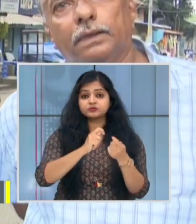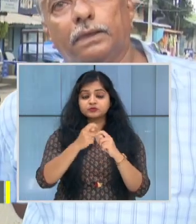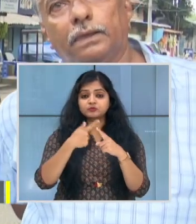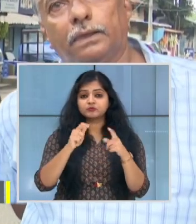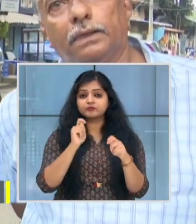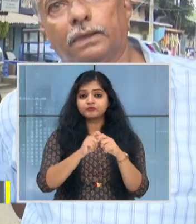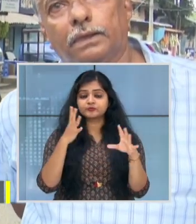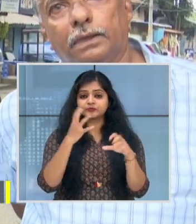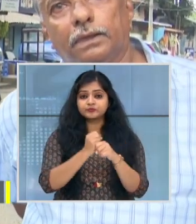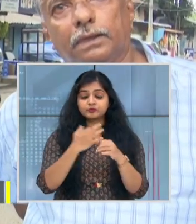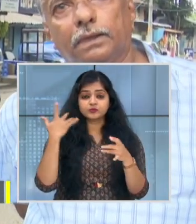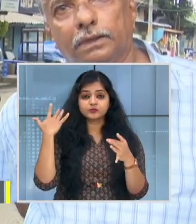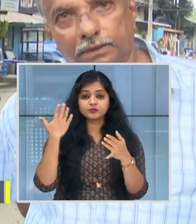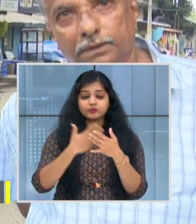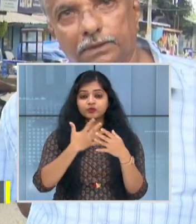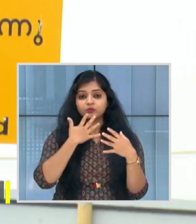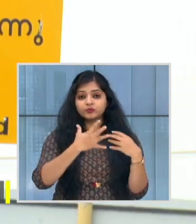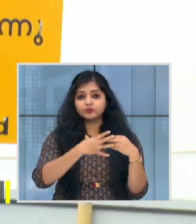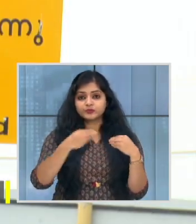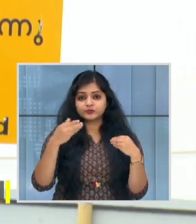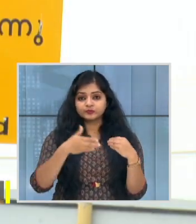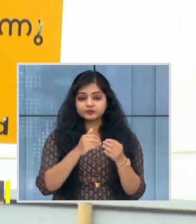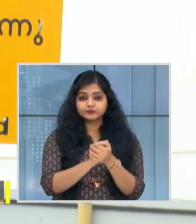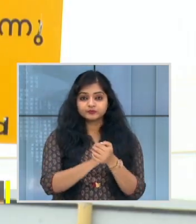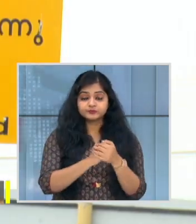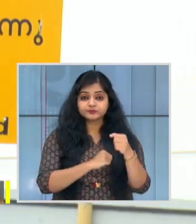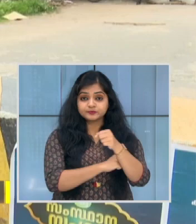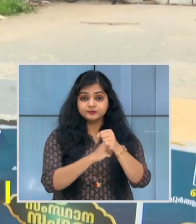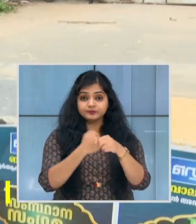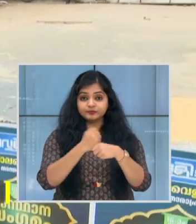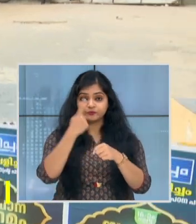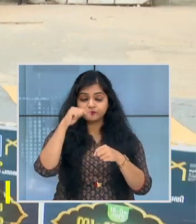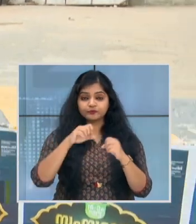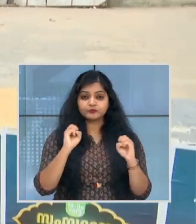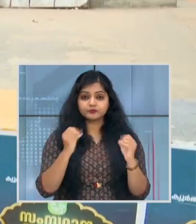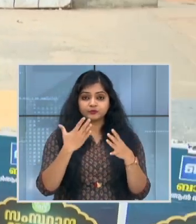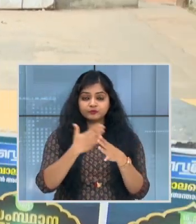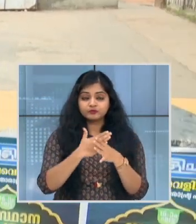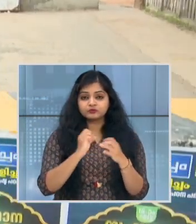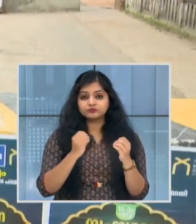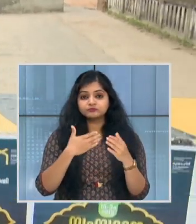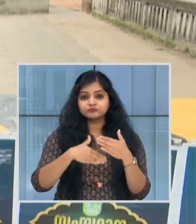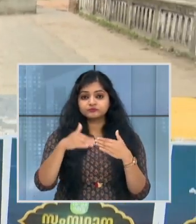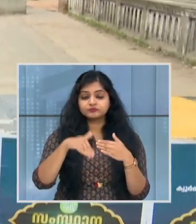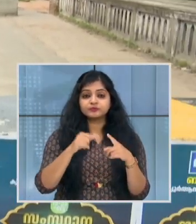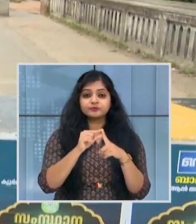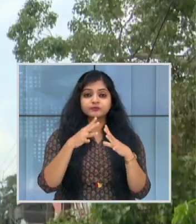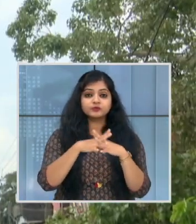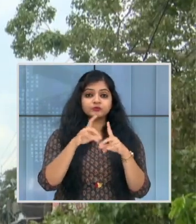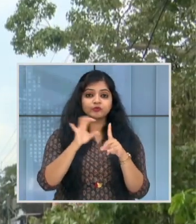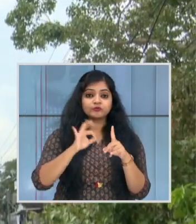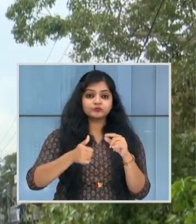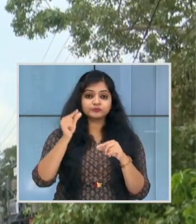അനന്തമായി നീണ്ടുപോവുകയാണ്. ഈ പാലം നിർമ്മാണം അനന്തമായി നീണ്ടുപോകുന്നു. പാലം നിർമ്മാണത്തിനുള്ള പ്രാരംഭ നടപടികൾ തുടരുകയാണെന്ന് പൊതുമരാമത്ത് ഉദ്യോഗസ്ഥർ